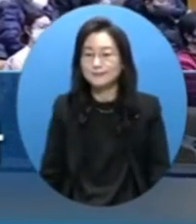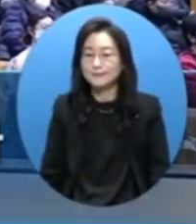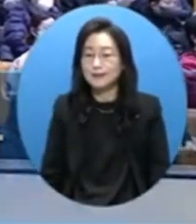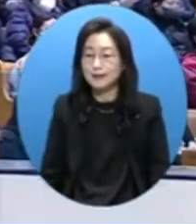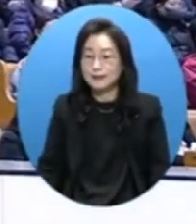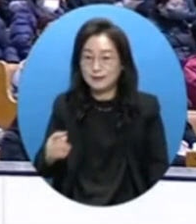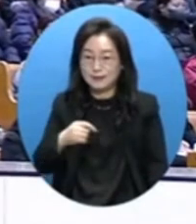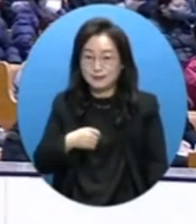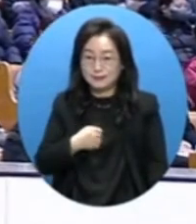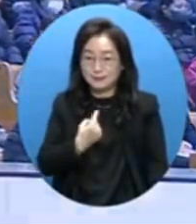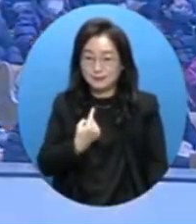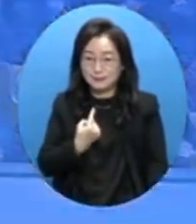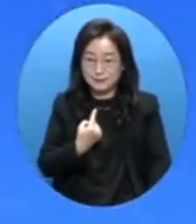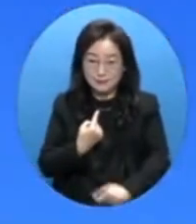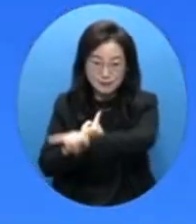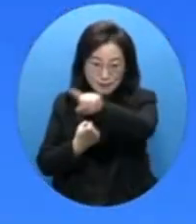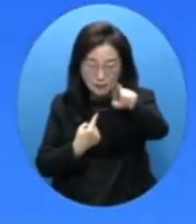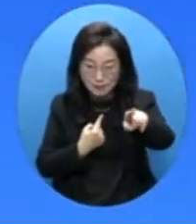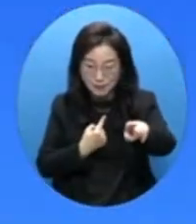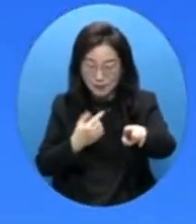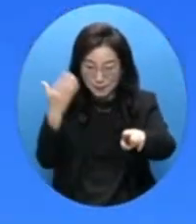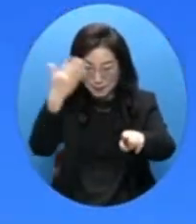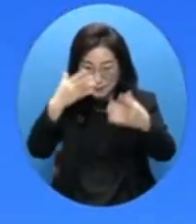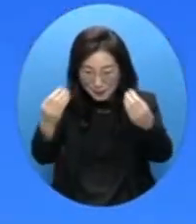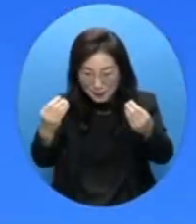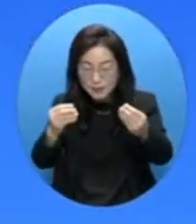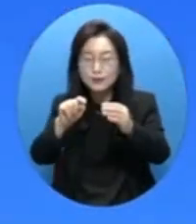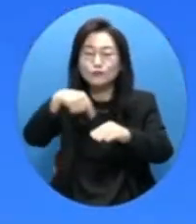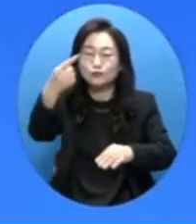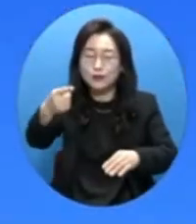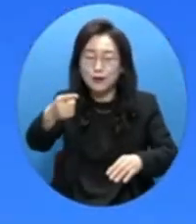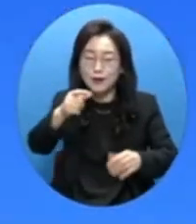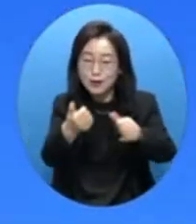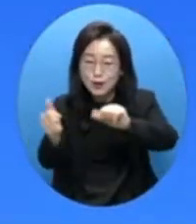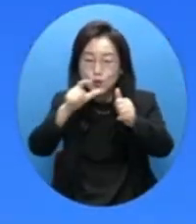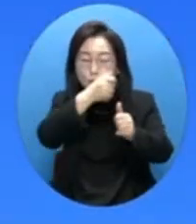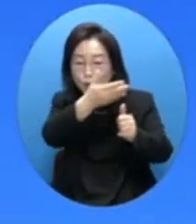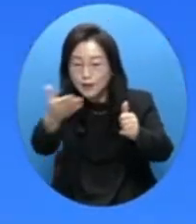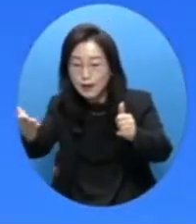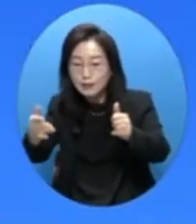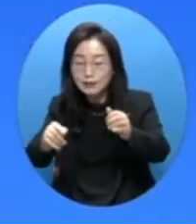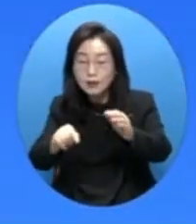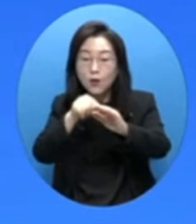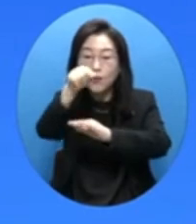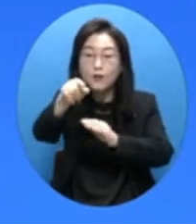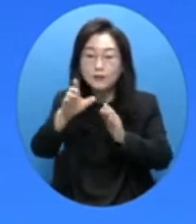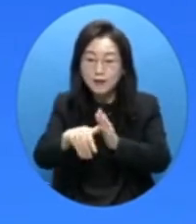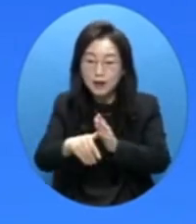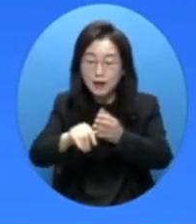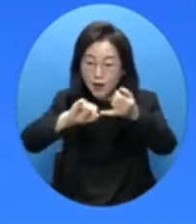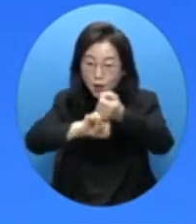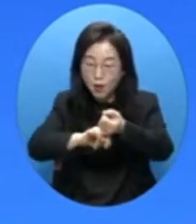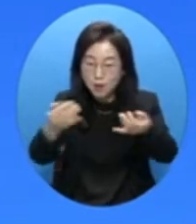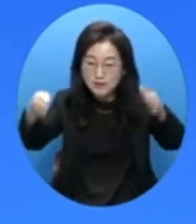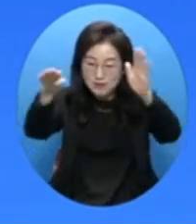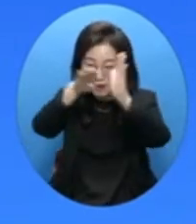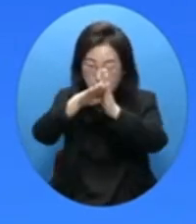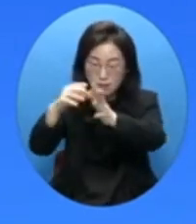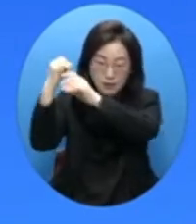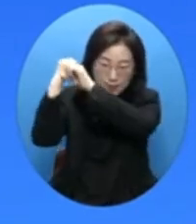자신들을 다 소멸하게 한 다음 그다음 요단하고 나갔는데 이동할 건너갈 때 언약궤를 맨